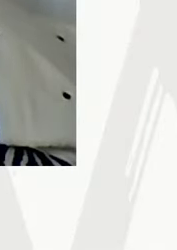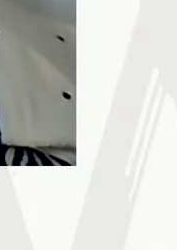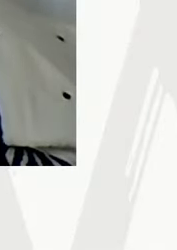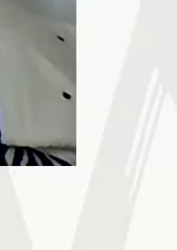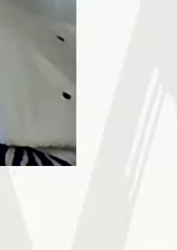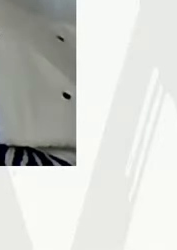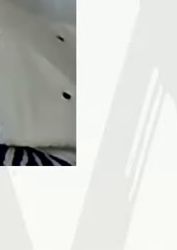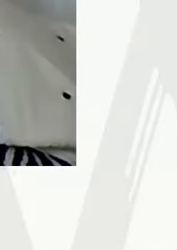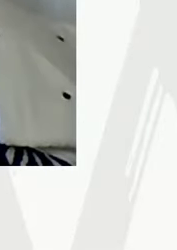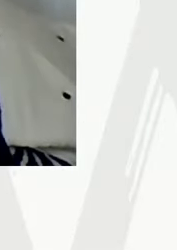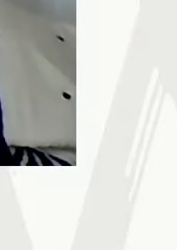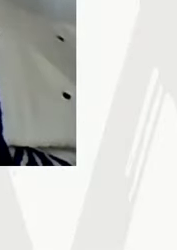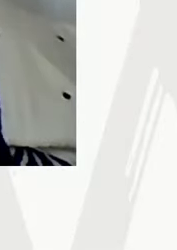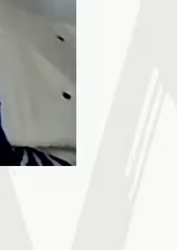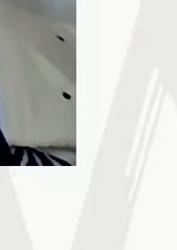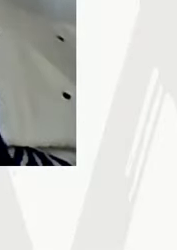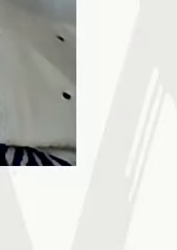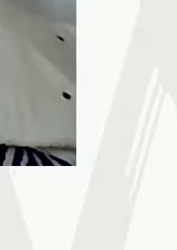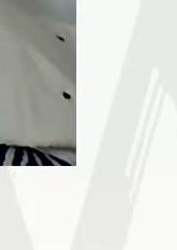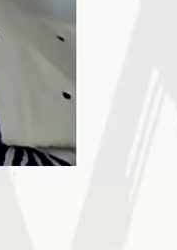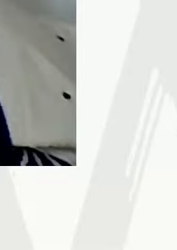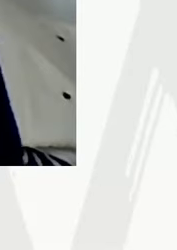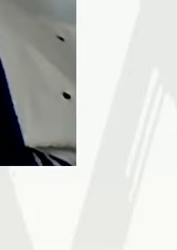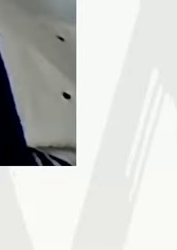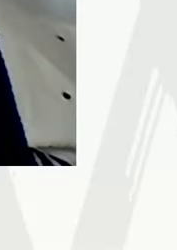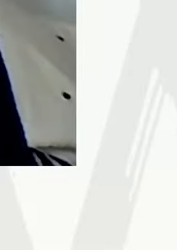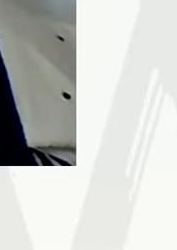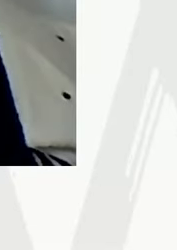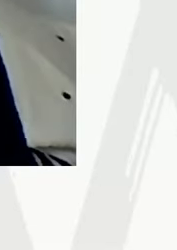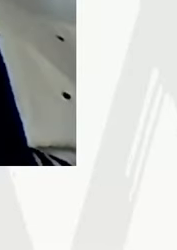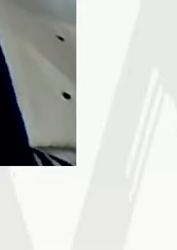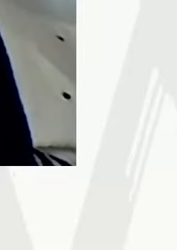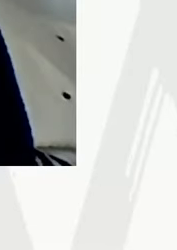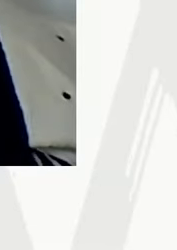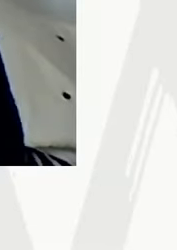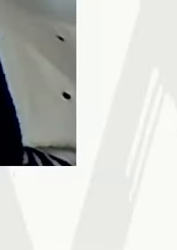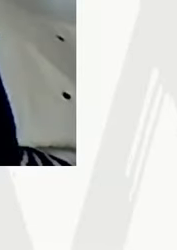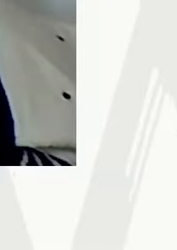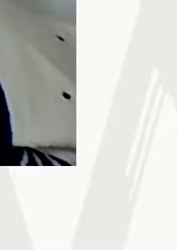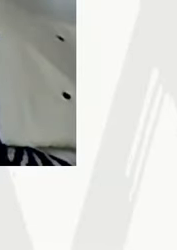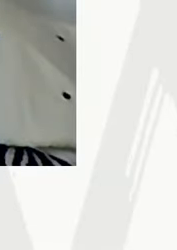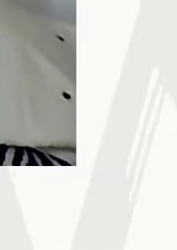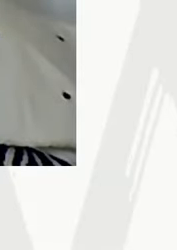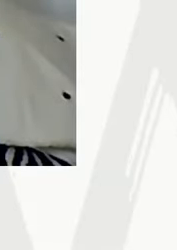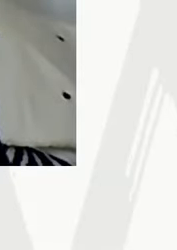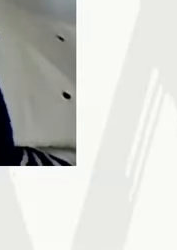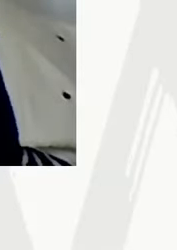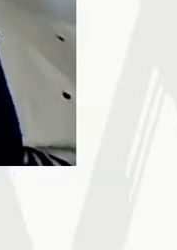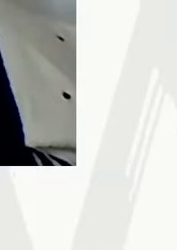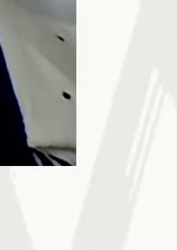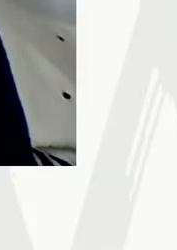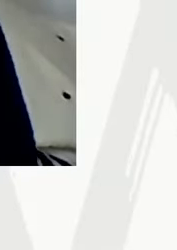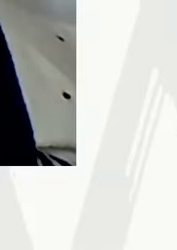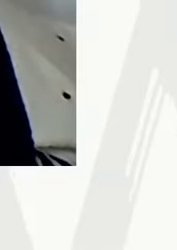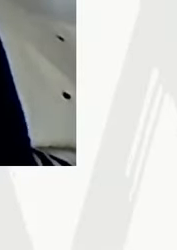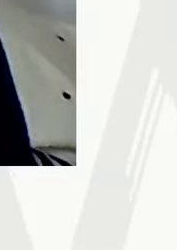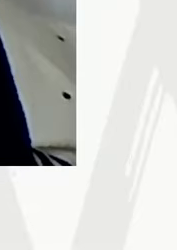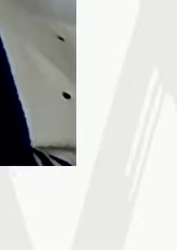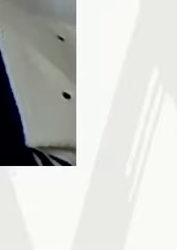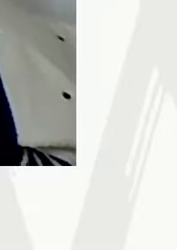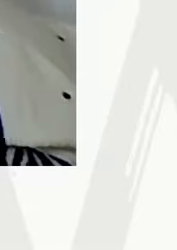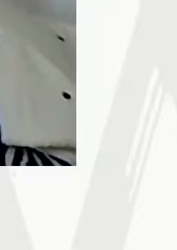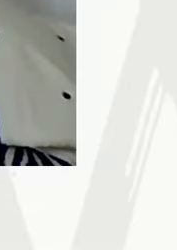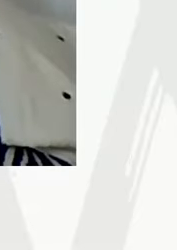seul principe pour nous est la liberté, ce qui signifie qu'elle porte aussi la